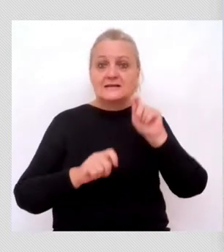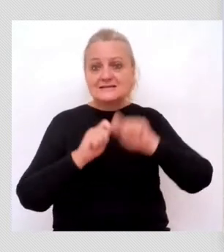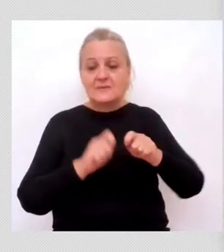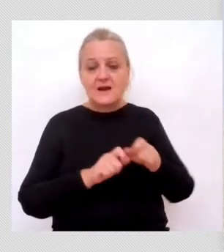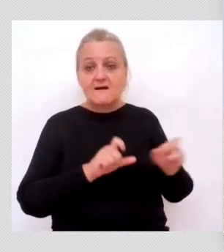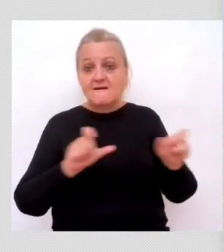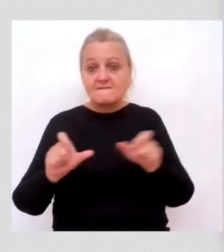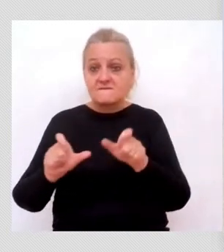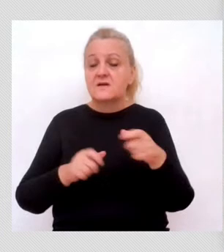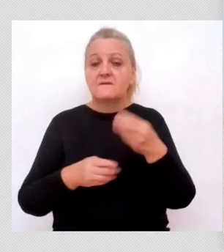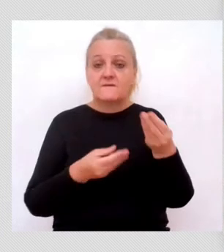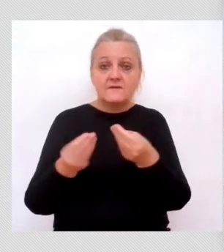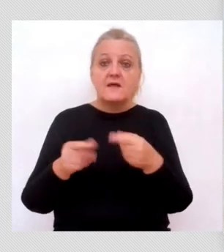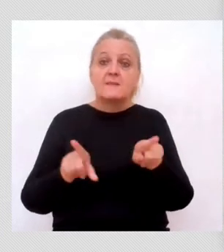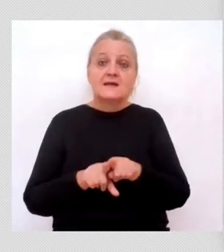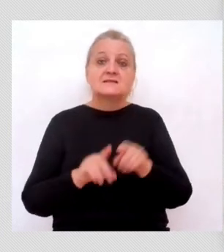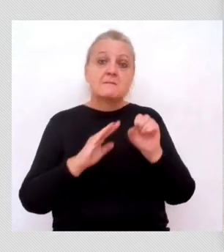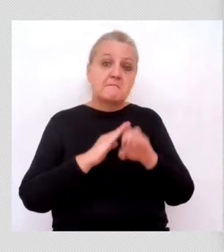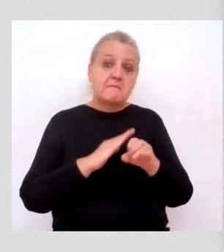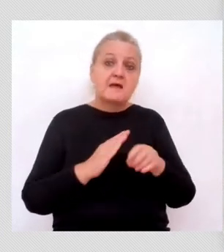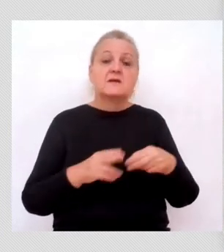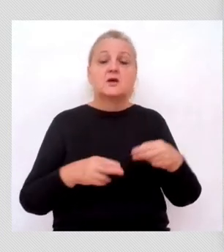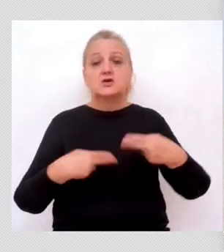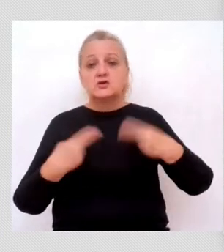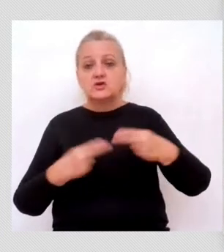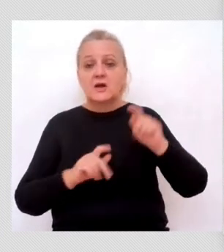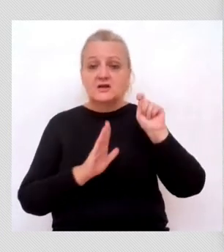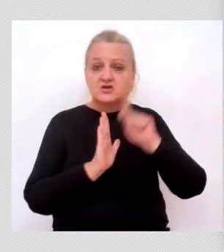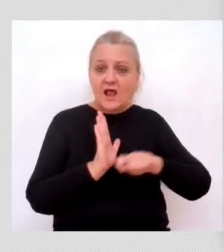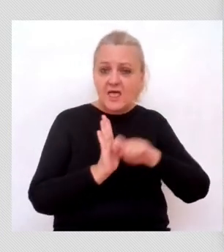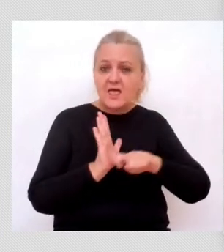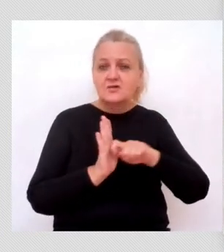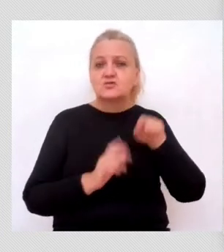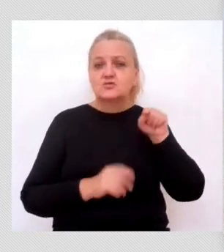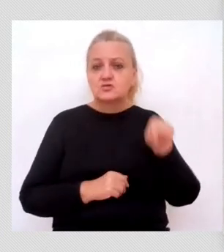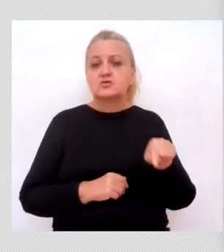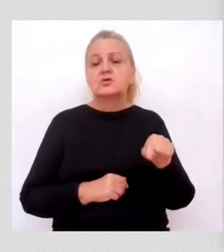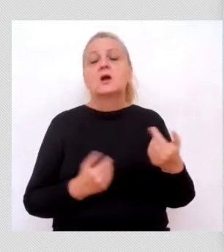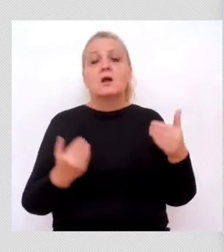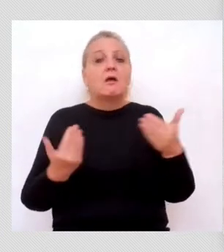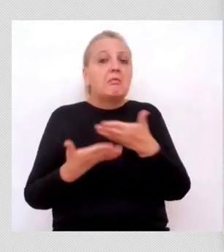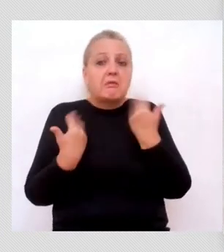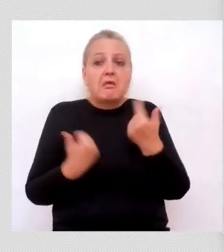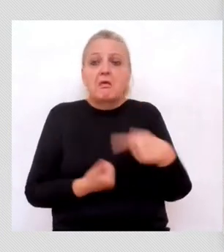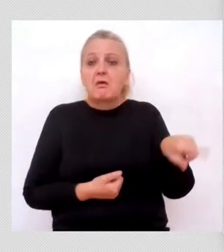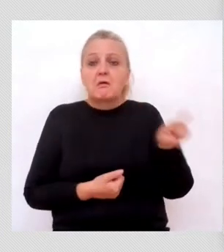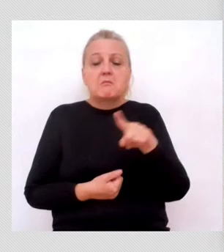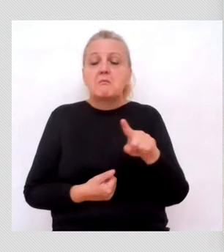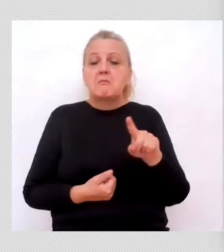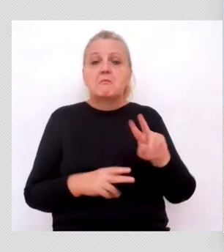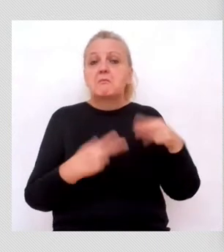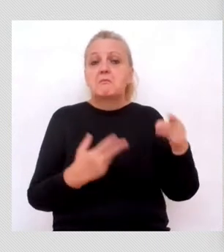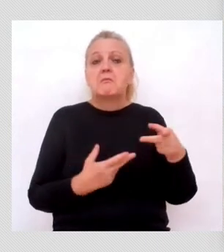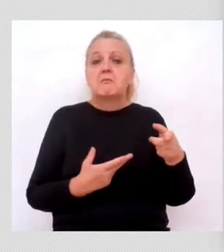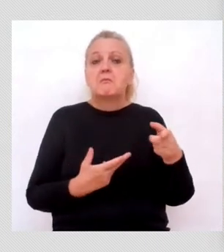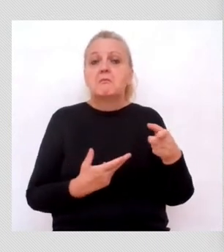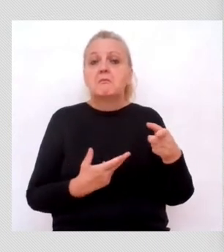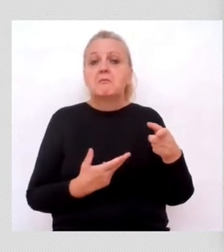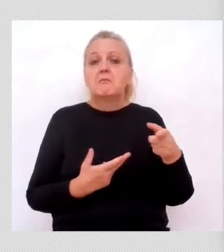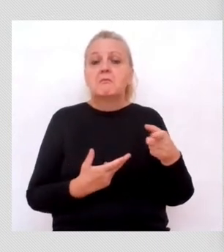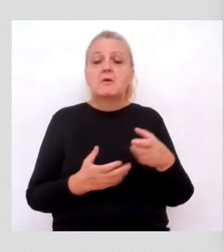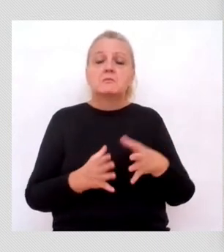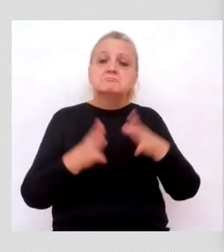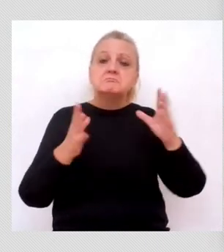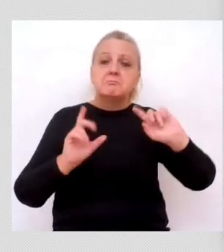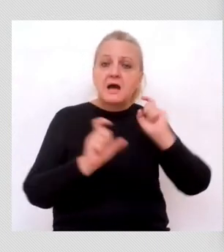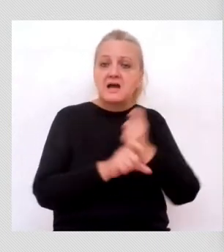finansów, ewentualnie media, dziennikarze, śledczy. Nie ma wśród adresatów ani szeroko rozumianego państwa,